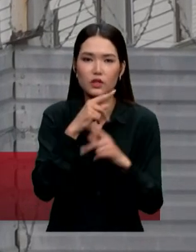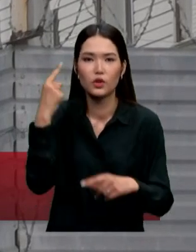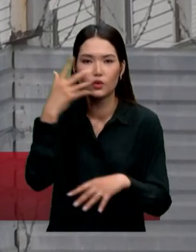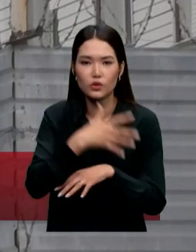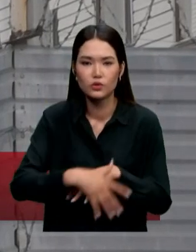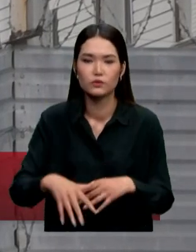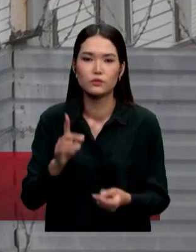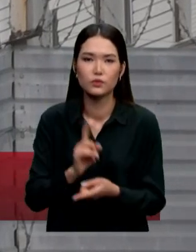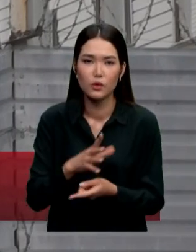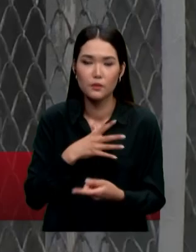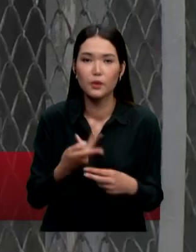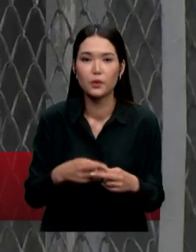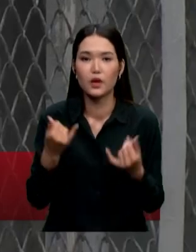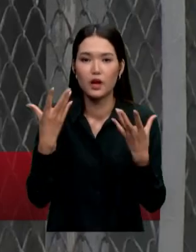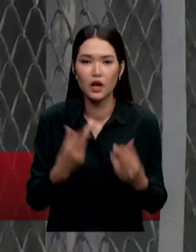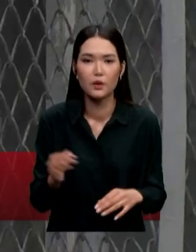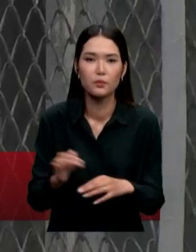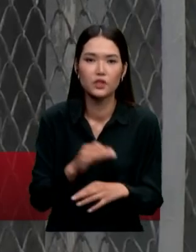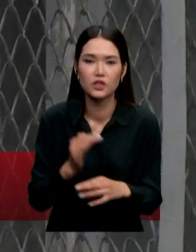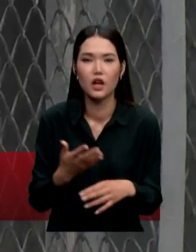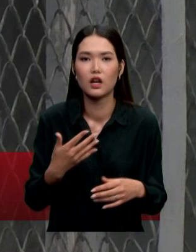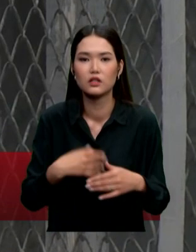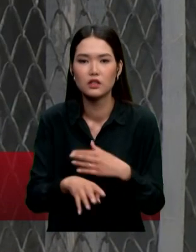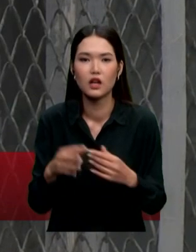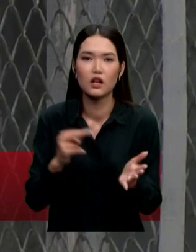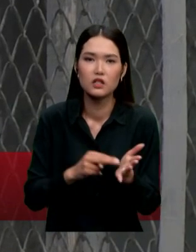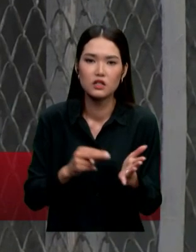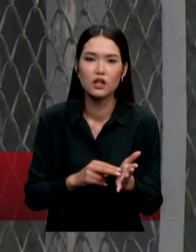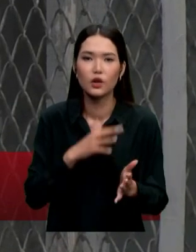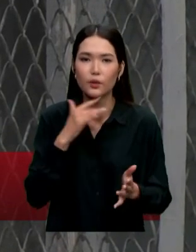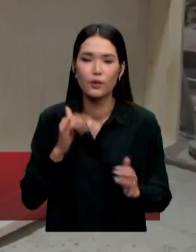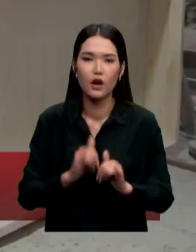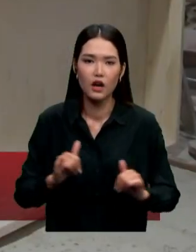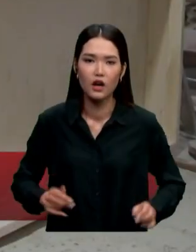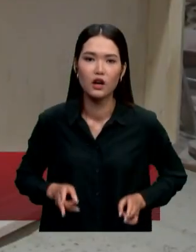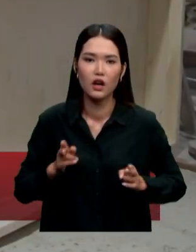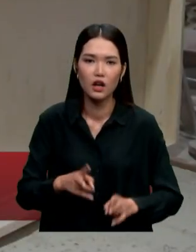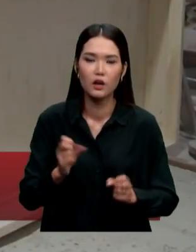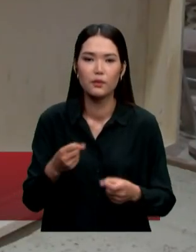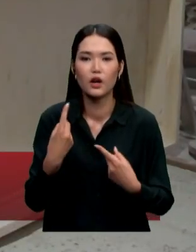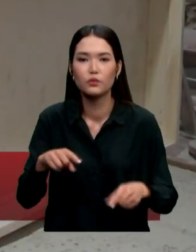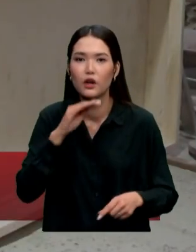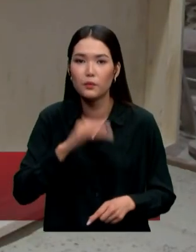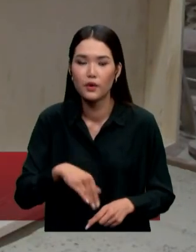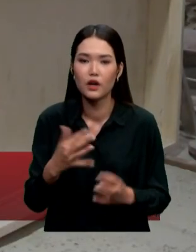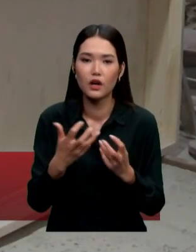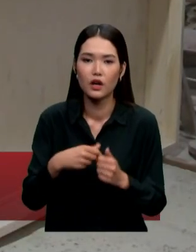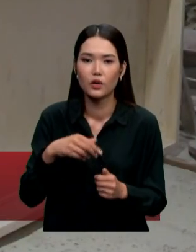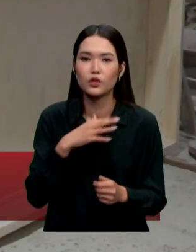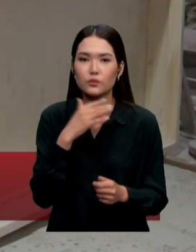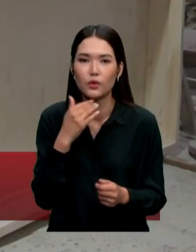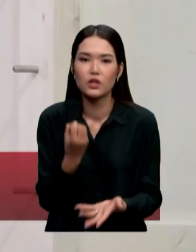түзелуі тиіс. Бірақ соңғы жылдары жазасын өтеушілердің саналы түрде қылмыс жасауы жиіледі. Мамандардың айтуынша бұған бірден бір